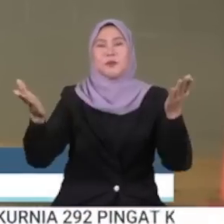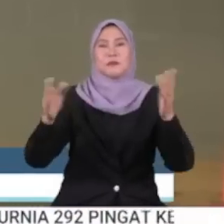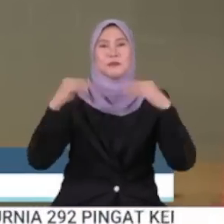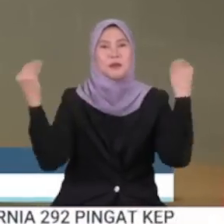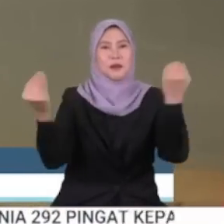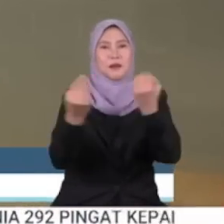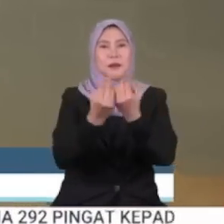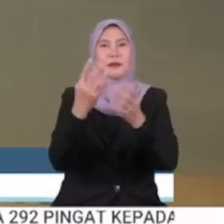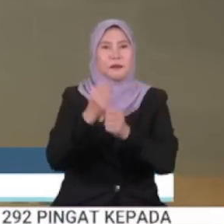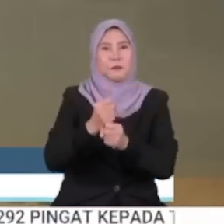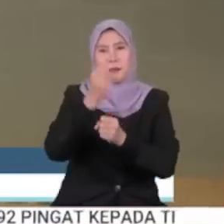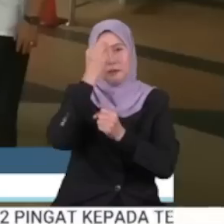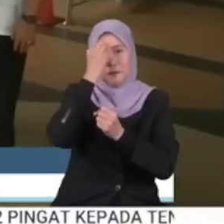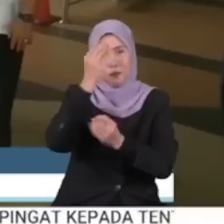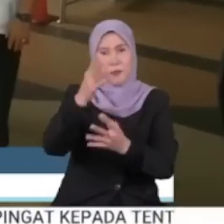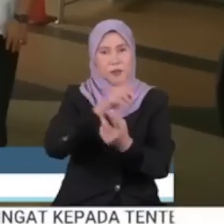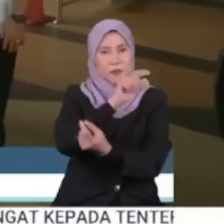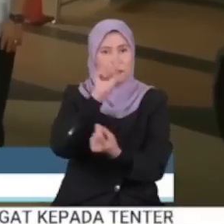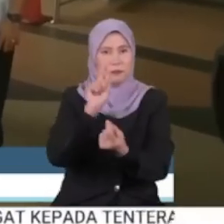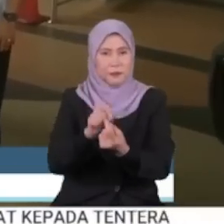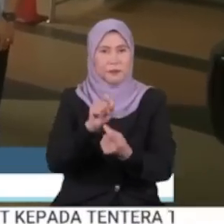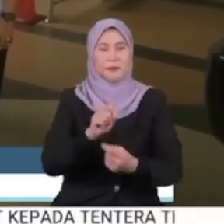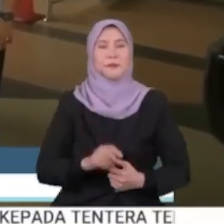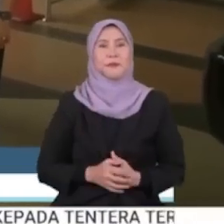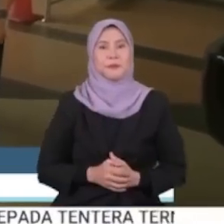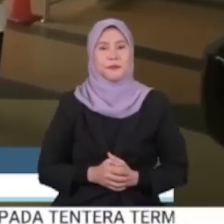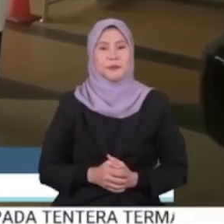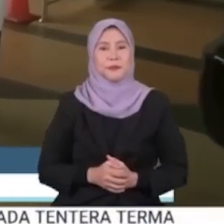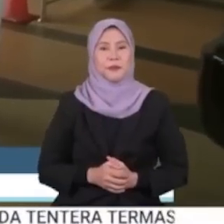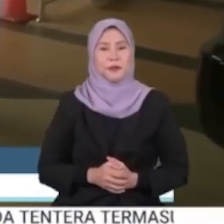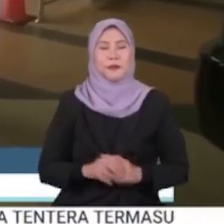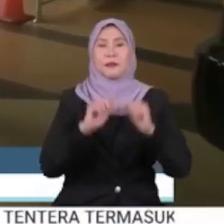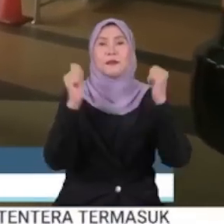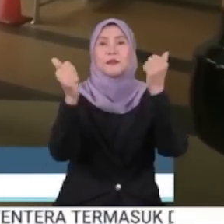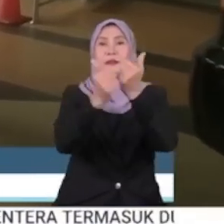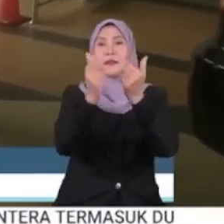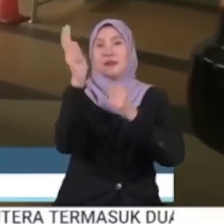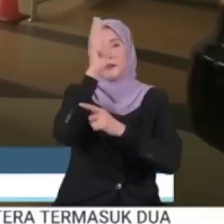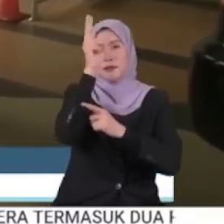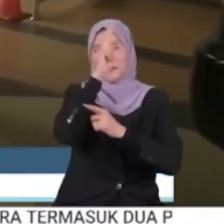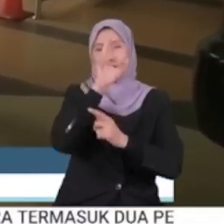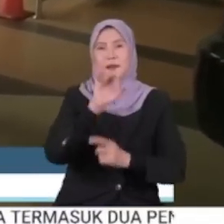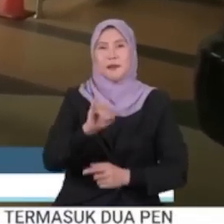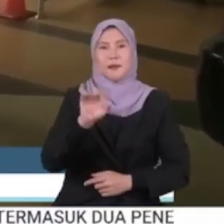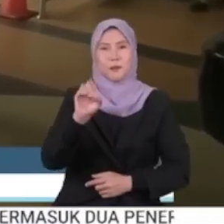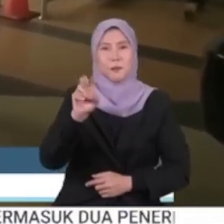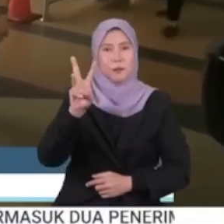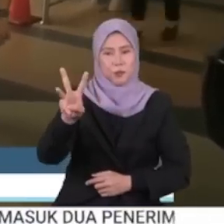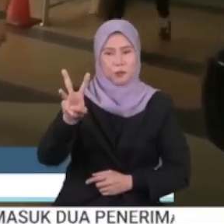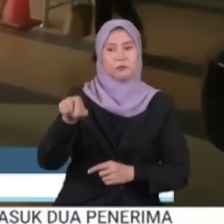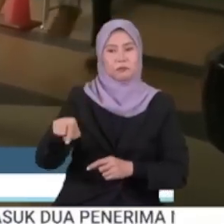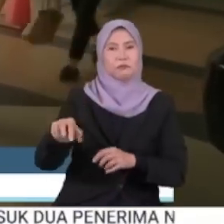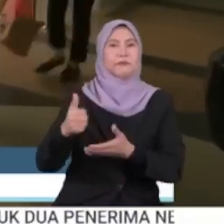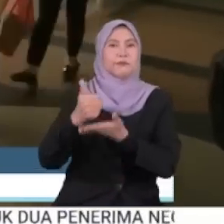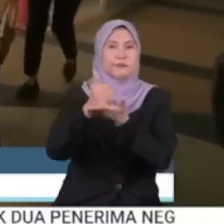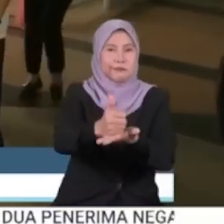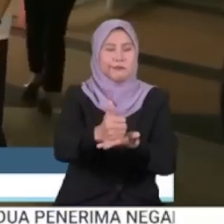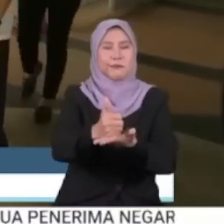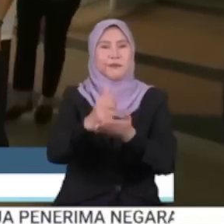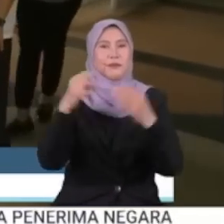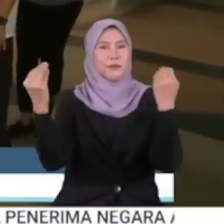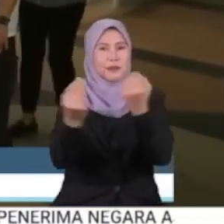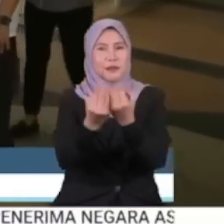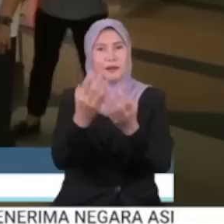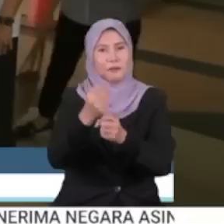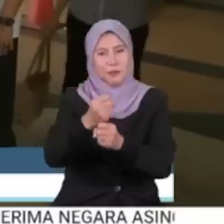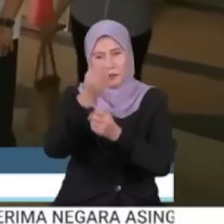supaya masyarakat mendapatkan maklumat yang tepat. Sebagai salah sebuah agensi kerajaan, IOW berperanan membantu masyarakat